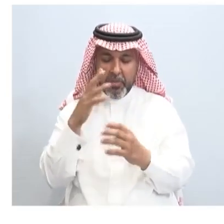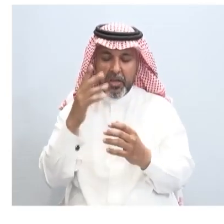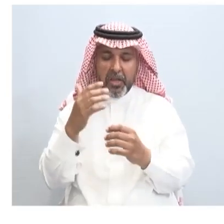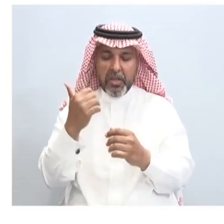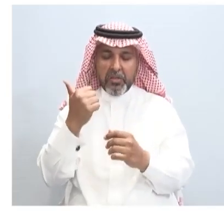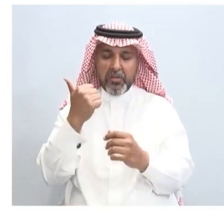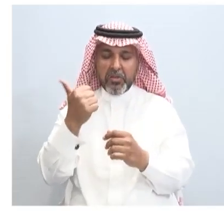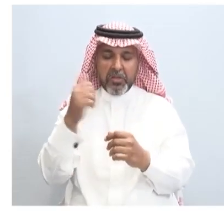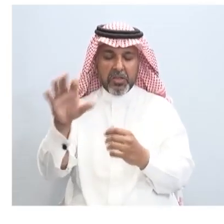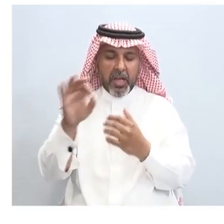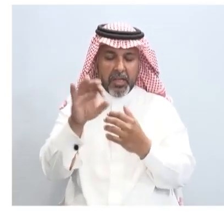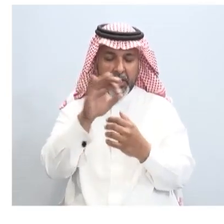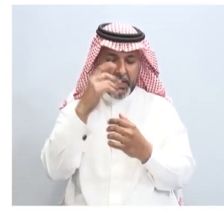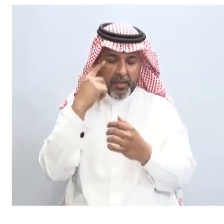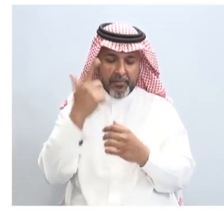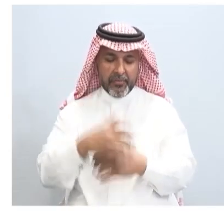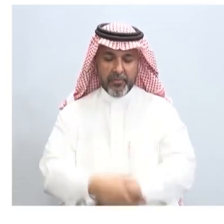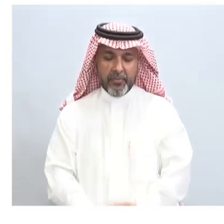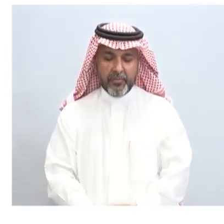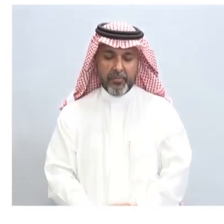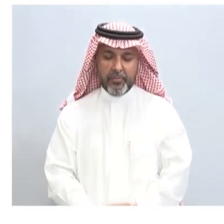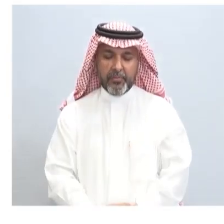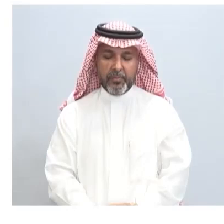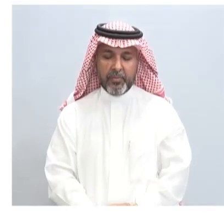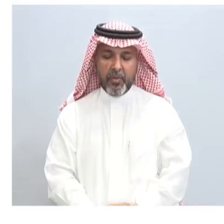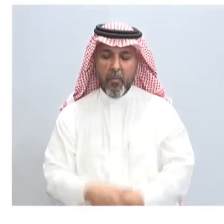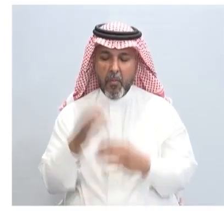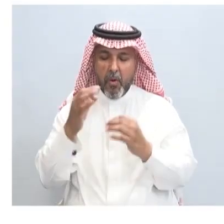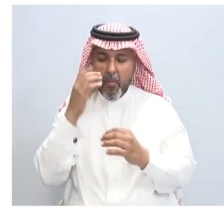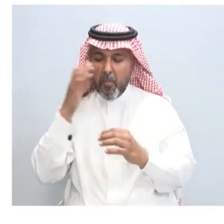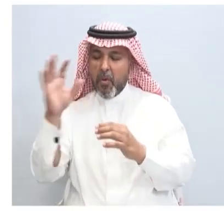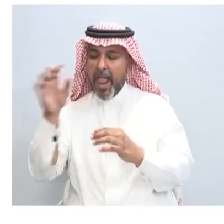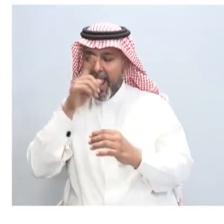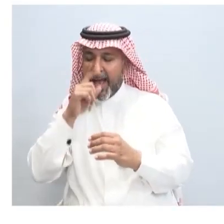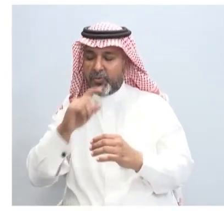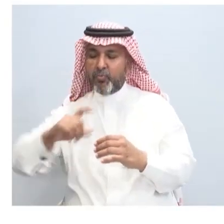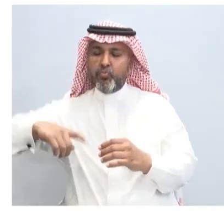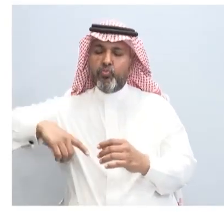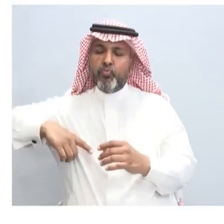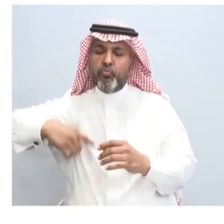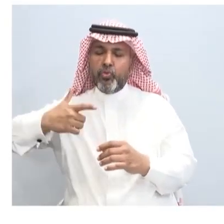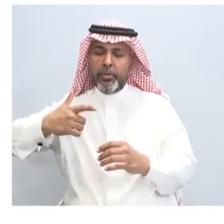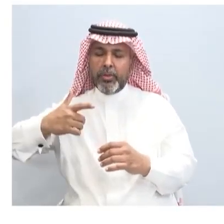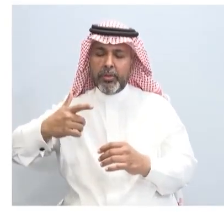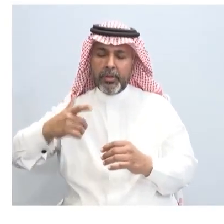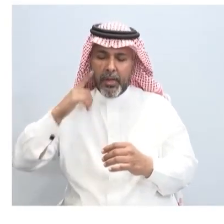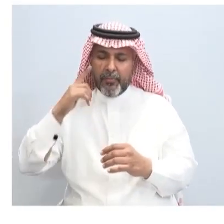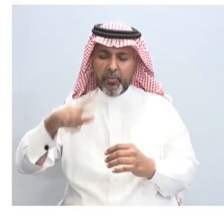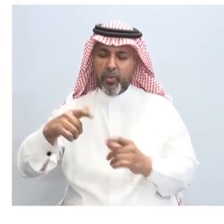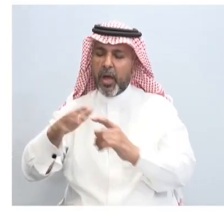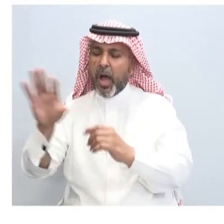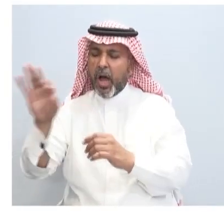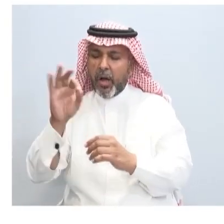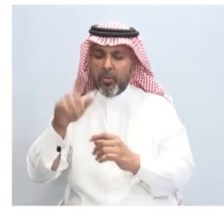احد اقسام الشركه لحضور مؤتمر لا يهم مثلا لو قاللك والله واحد رئيس المؤتمر وواحد نائب رئيس المؤتمر يعني هنا